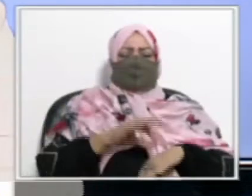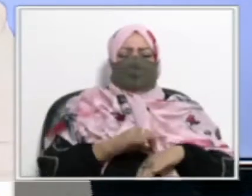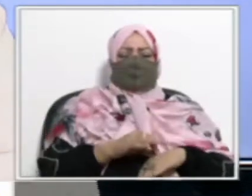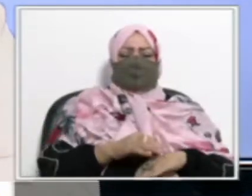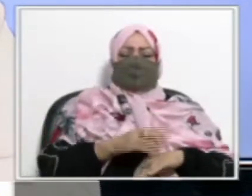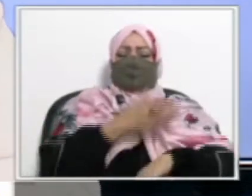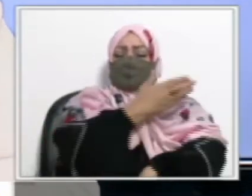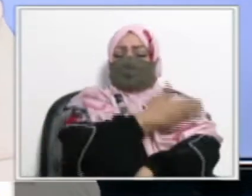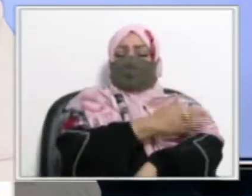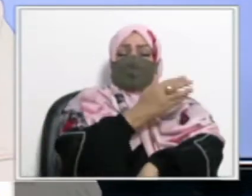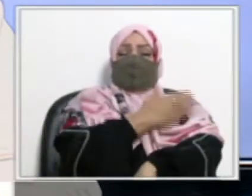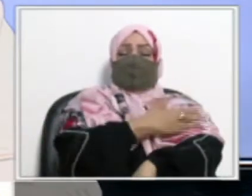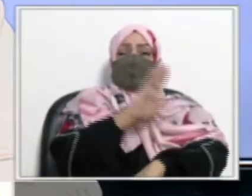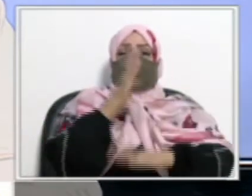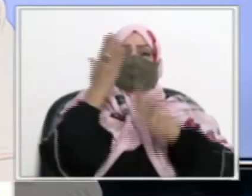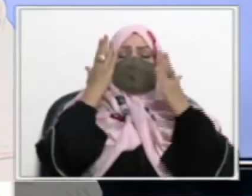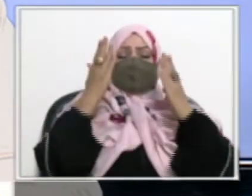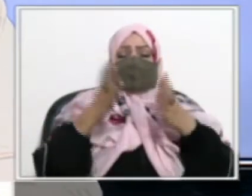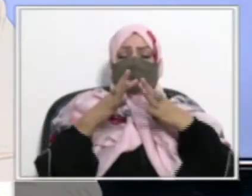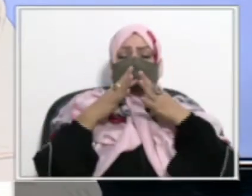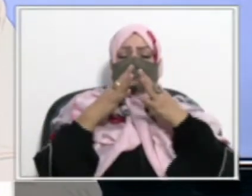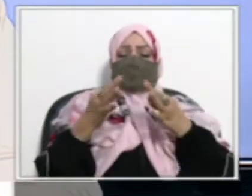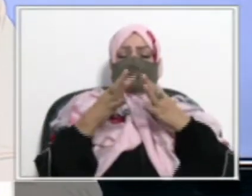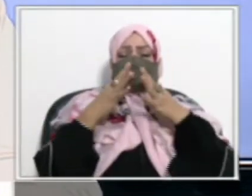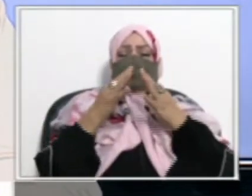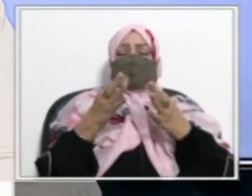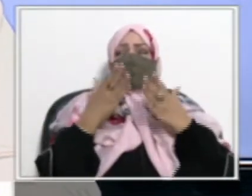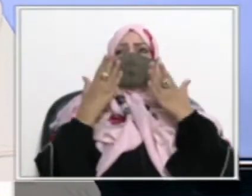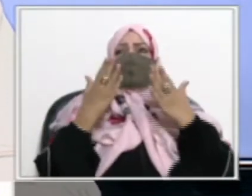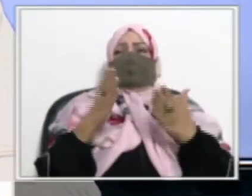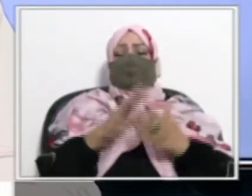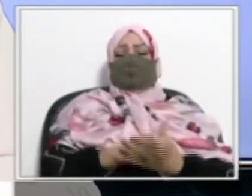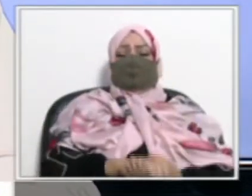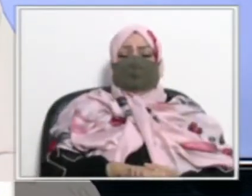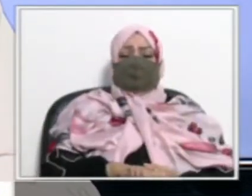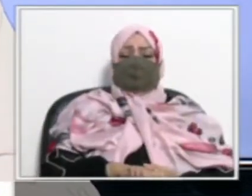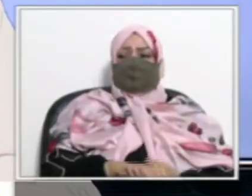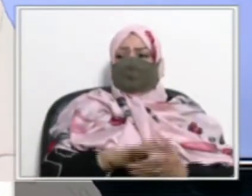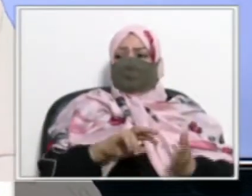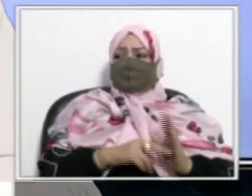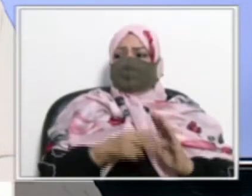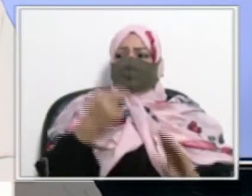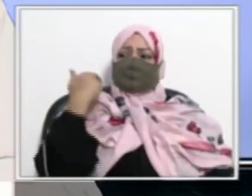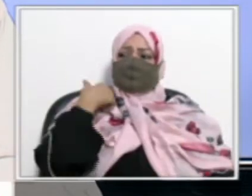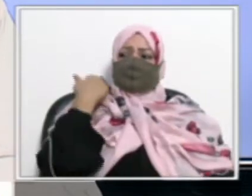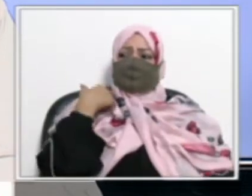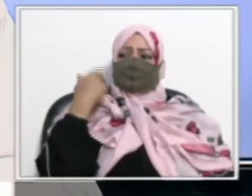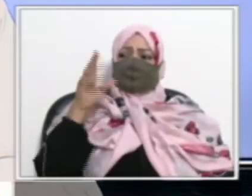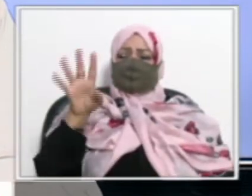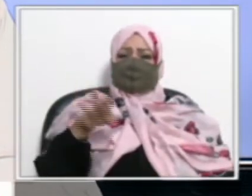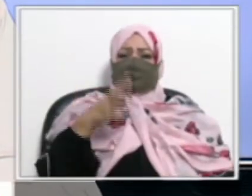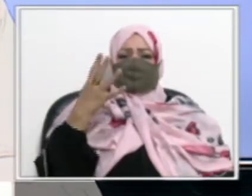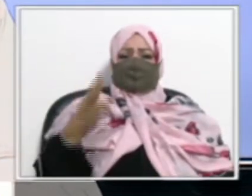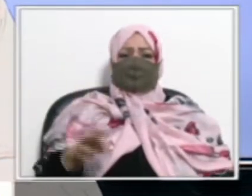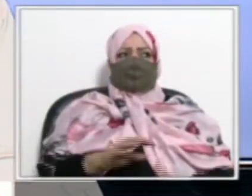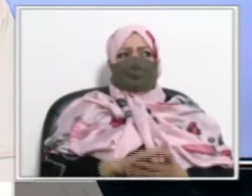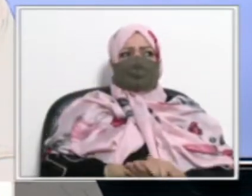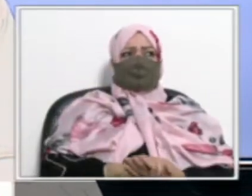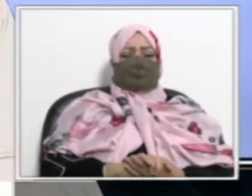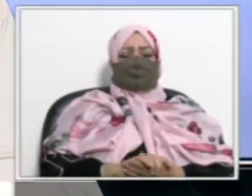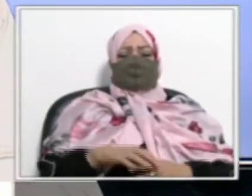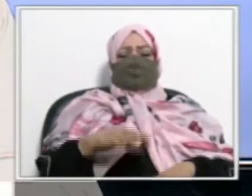به شبابنا وبناتنا، ما ابتليت به الشيش الميديا تو الآن، يعني كيف يعني البنات